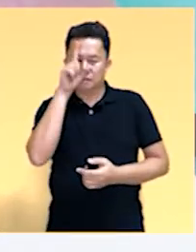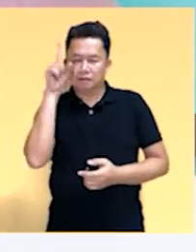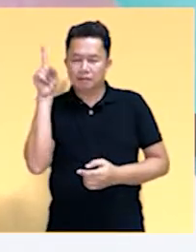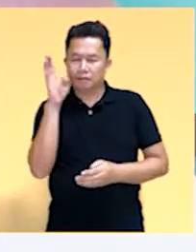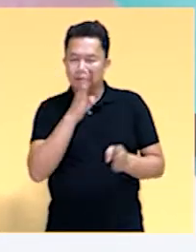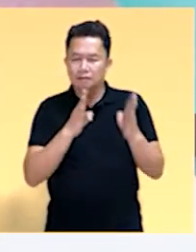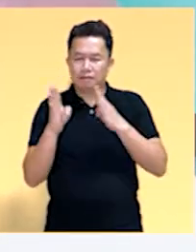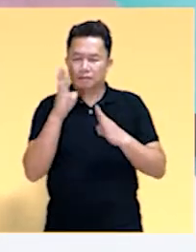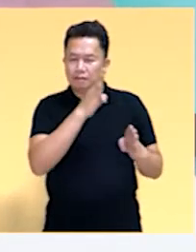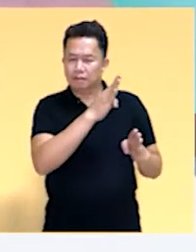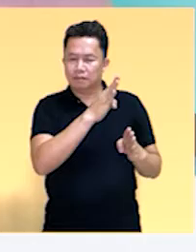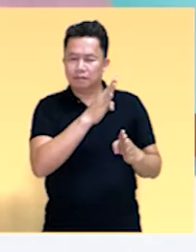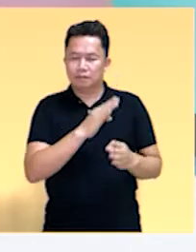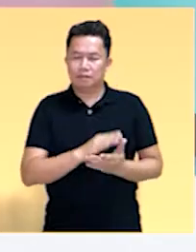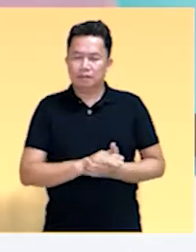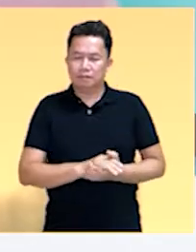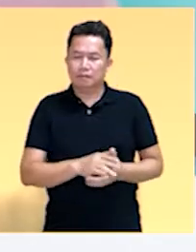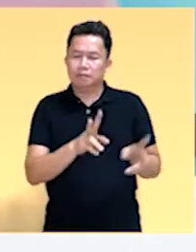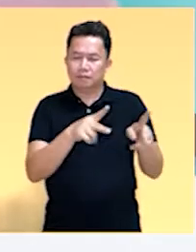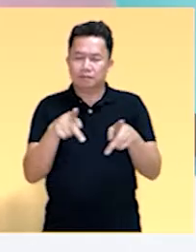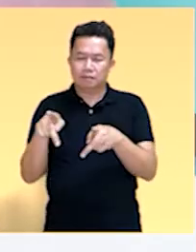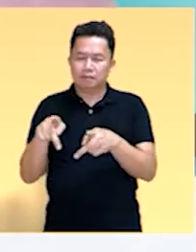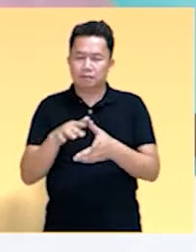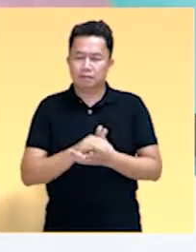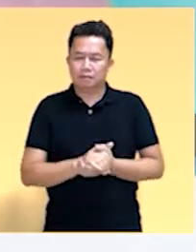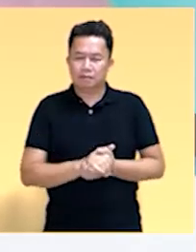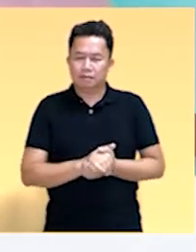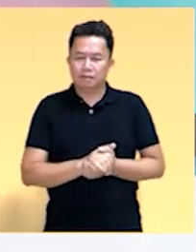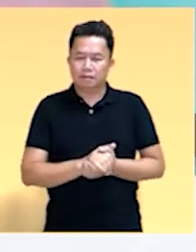Understand the problem. Plan.